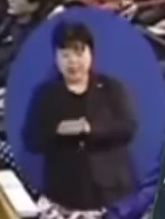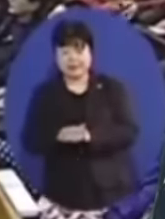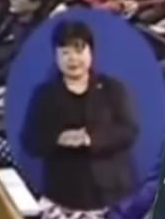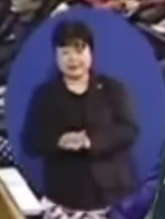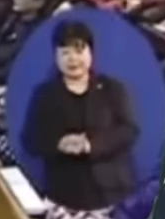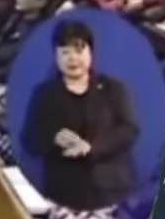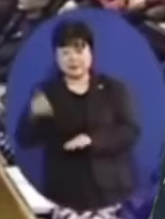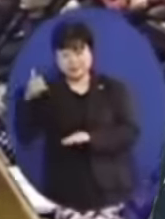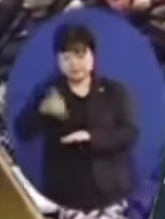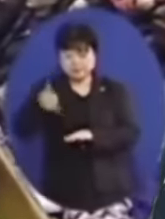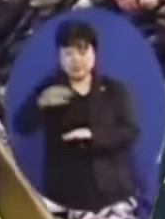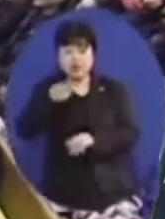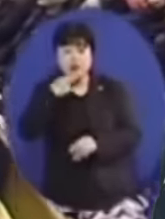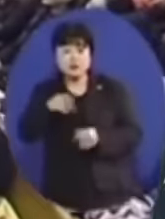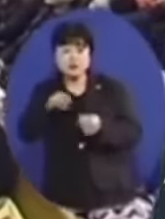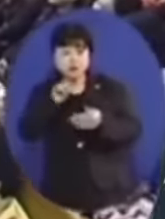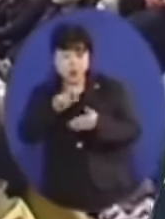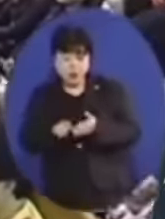않고는